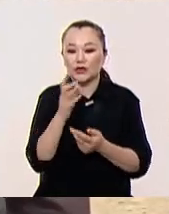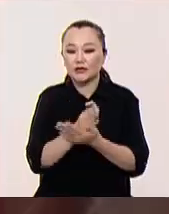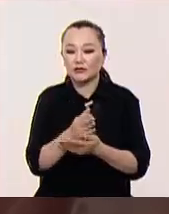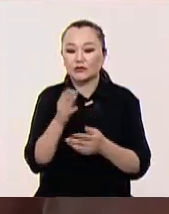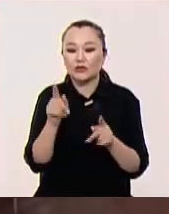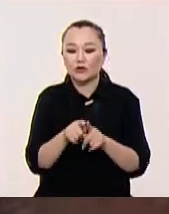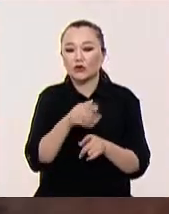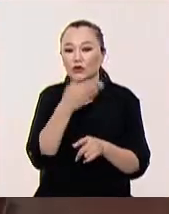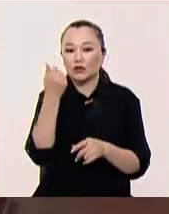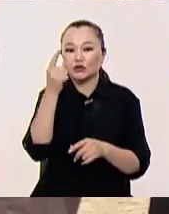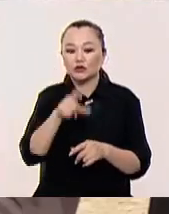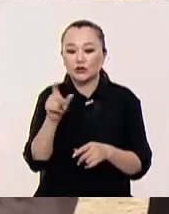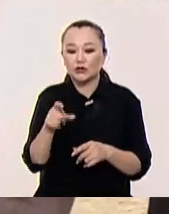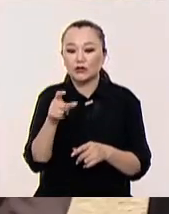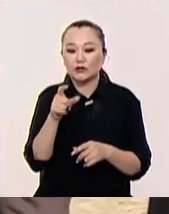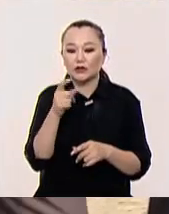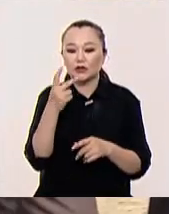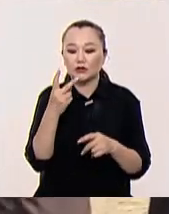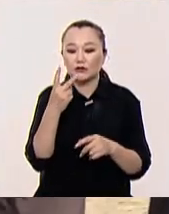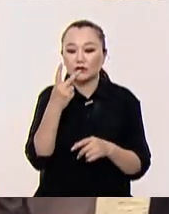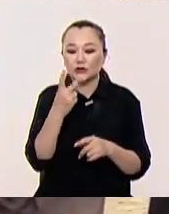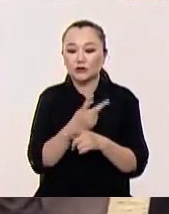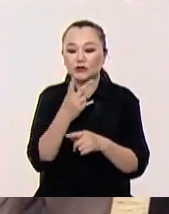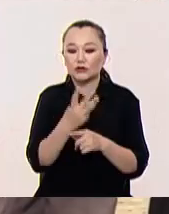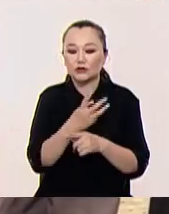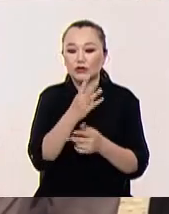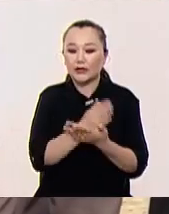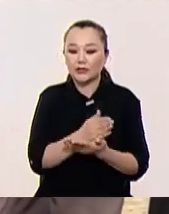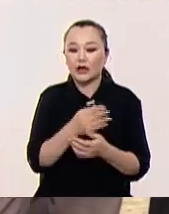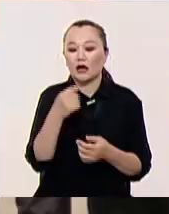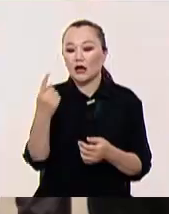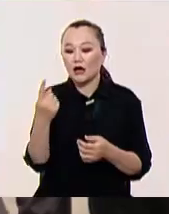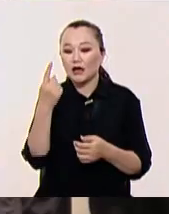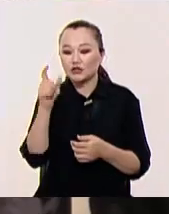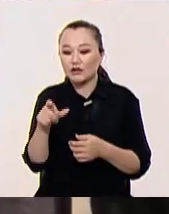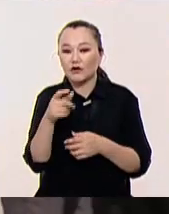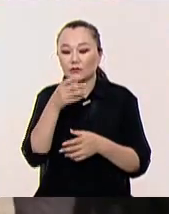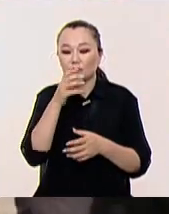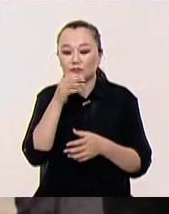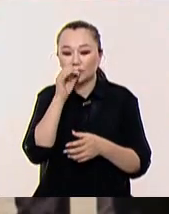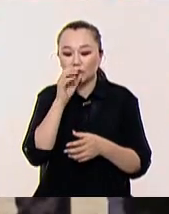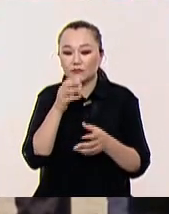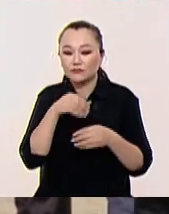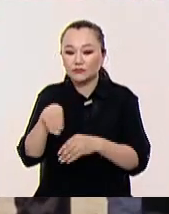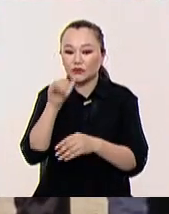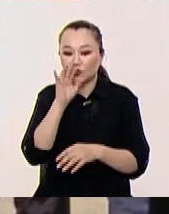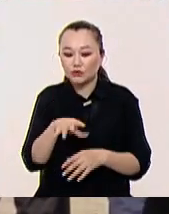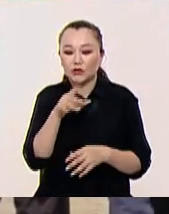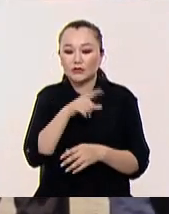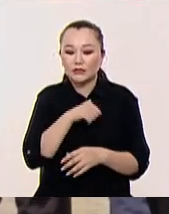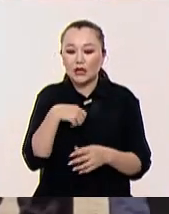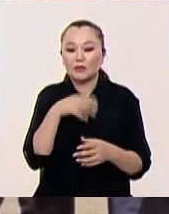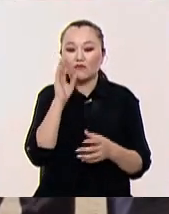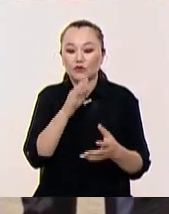онда жоқ. Бір адамдар 3-2-3 рет ішеді, бір адамдар бір реттен іше алмайды. Көз қысты, бармақ қыстығы өздерімен өздері су